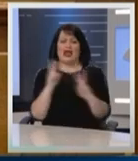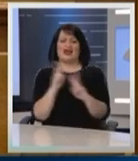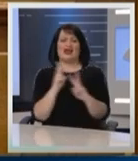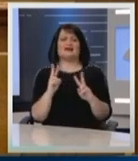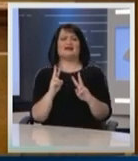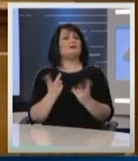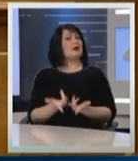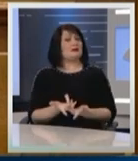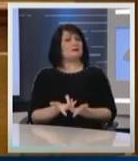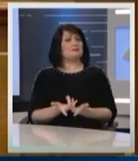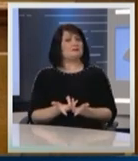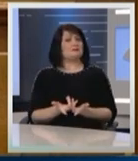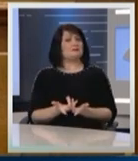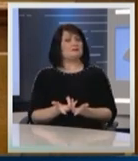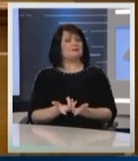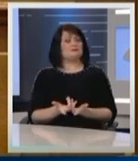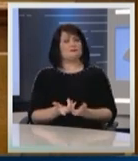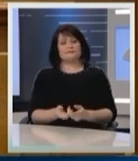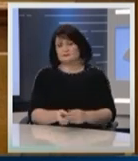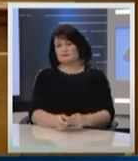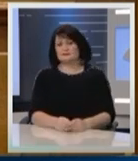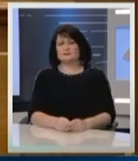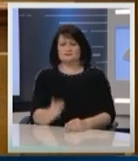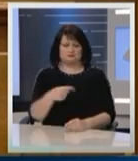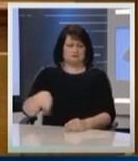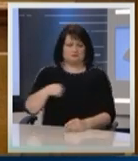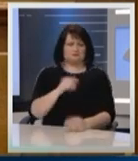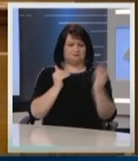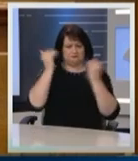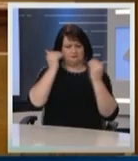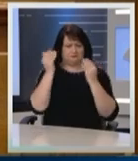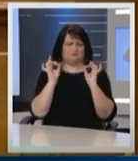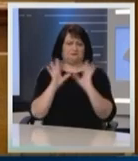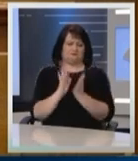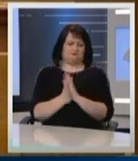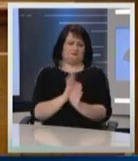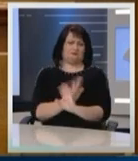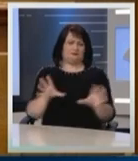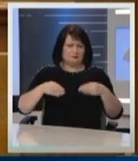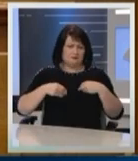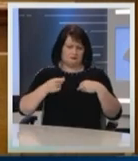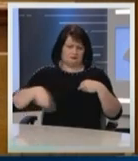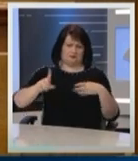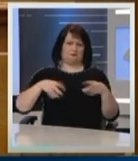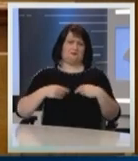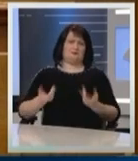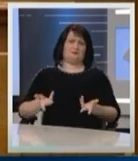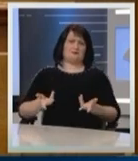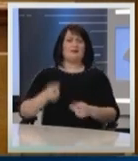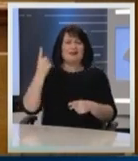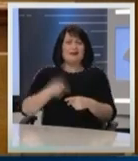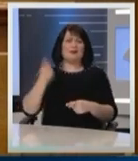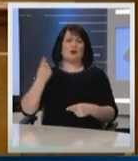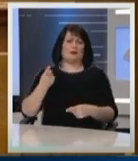τομέα αυτό? Και δεν θα μπορεί κανείς να αμφισβητήσει το αποτέλεσμα των δημοσκοπήσεων. Είναι πολύ